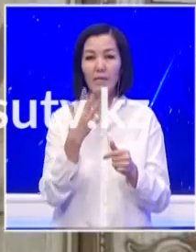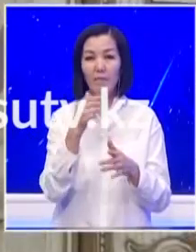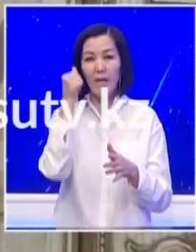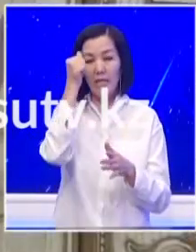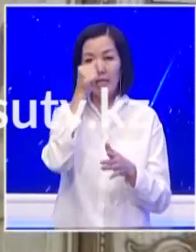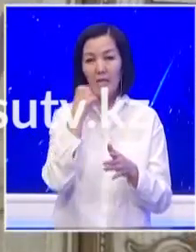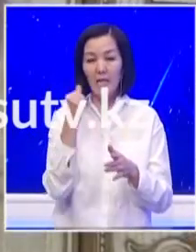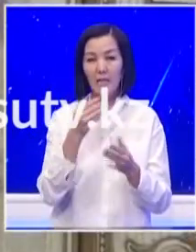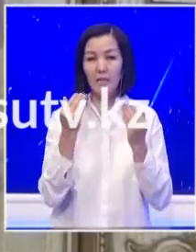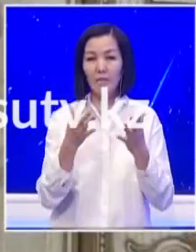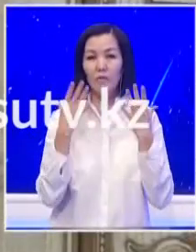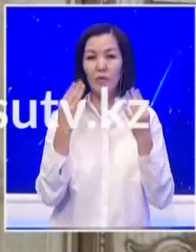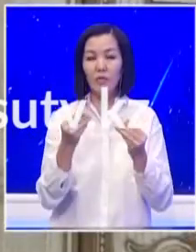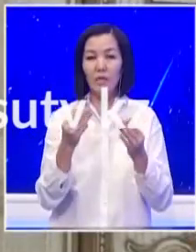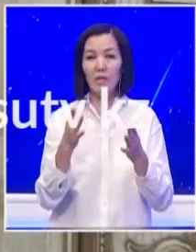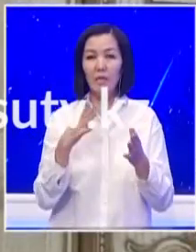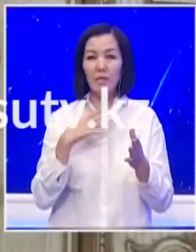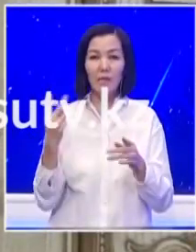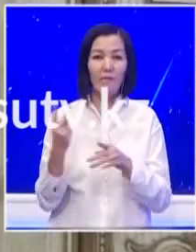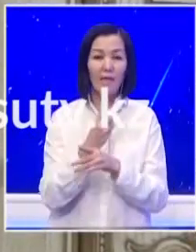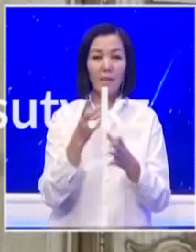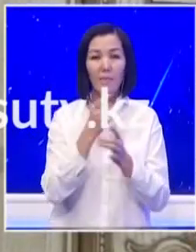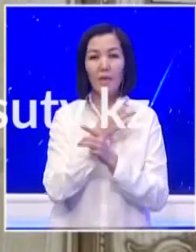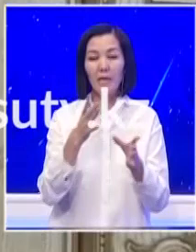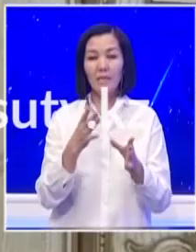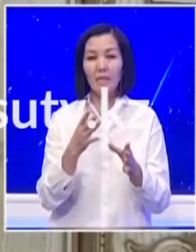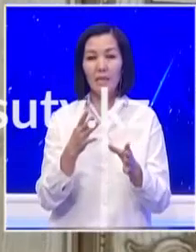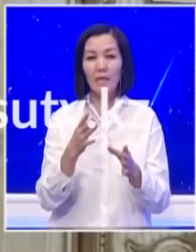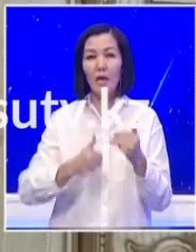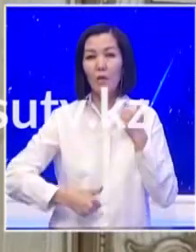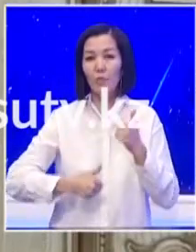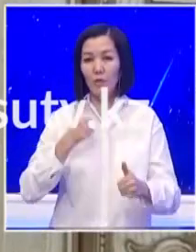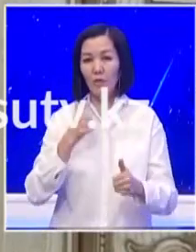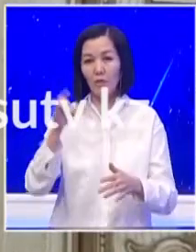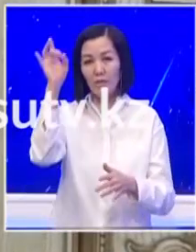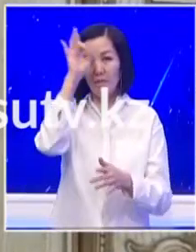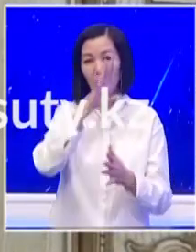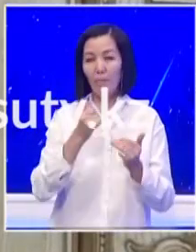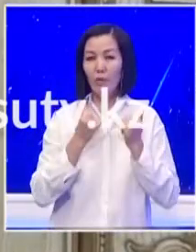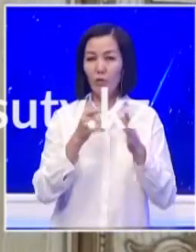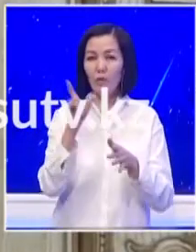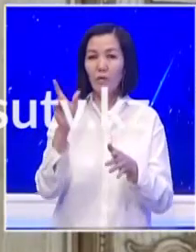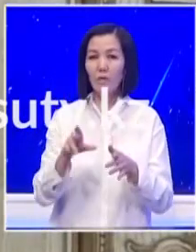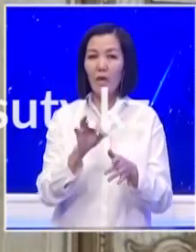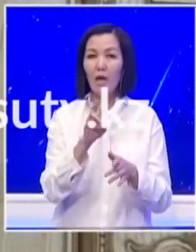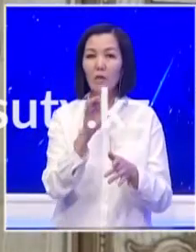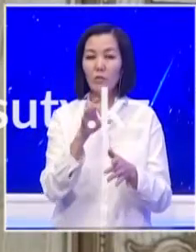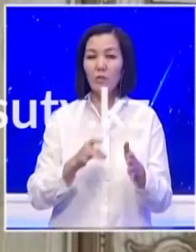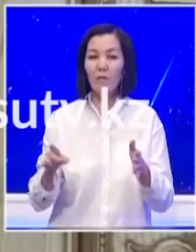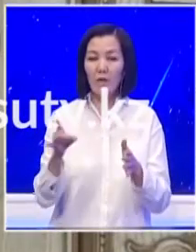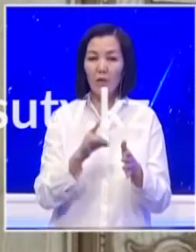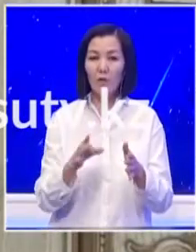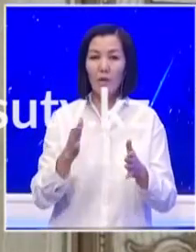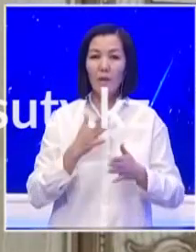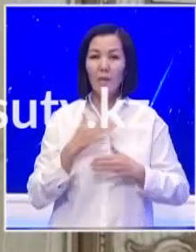25 лет. Сегодняшний день стал для меня двойным праздником, ведь я удостоилась звания почетного гражданина Аксузского района,